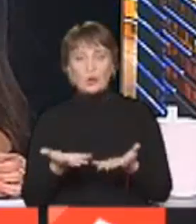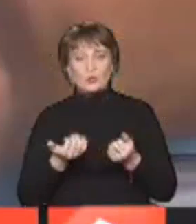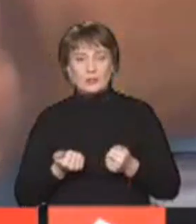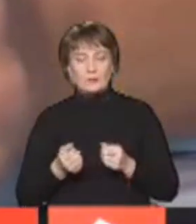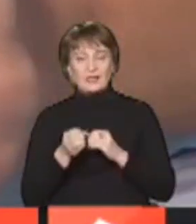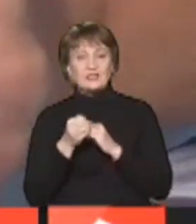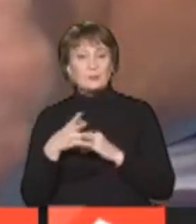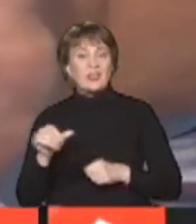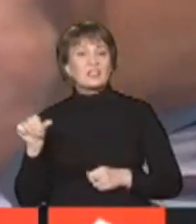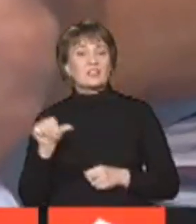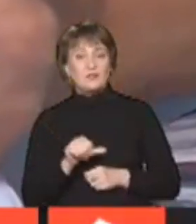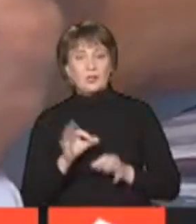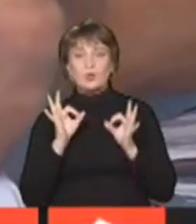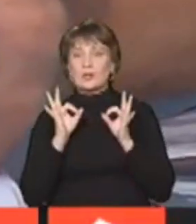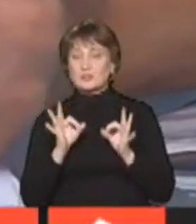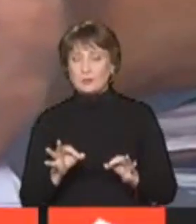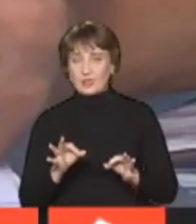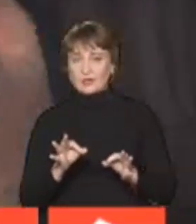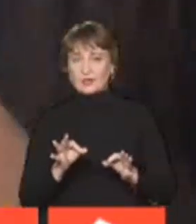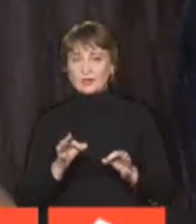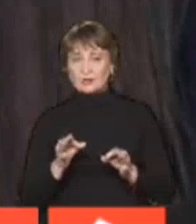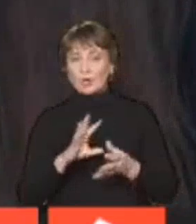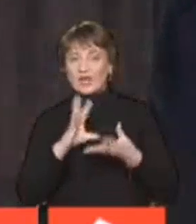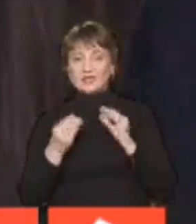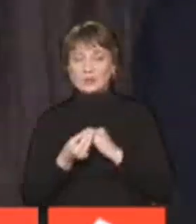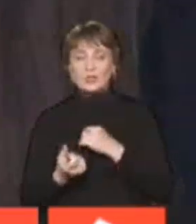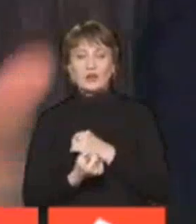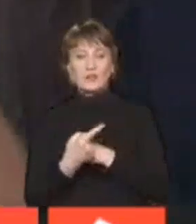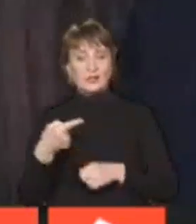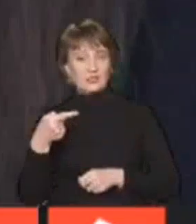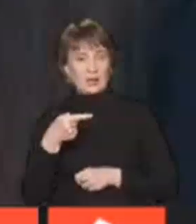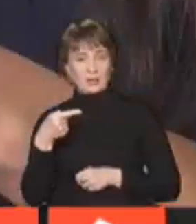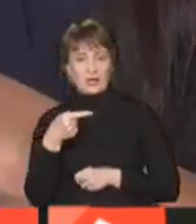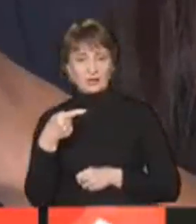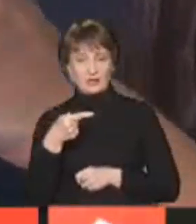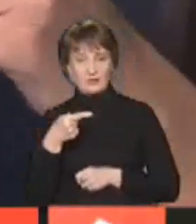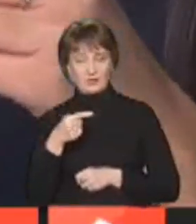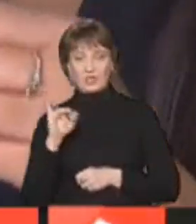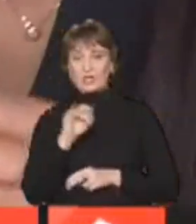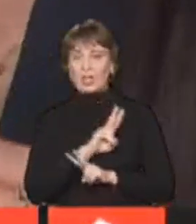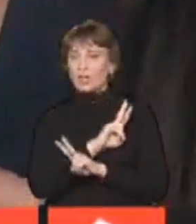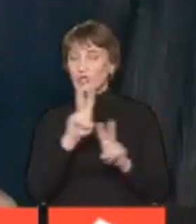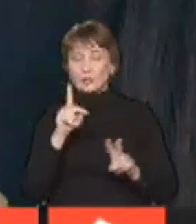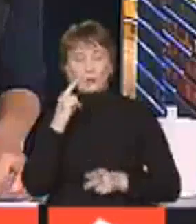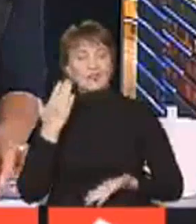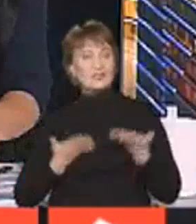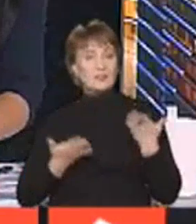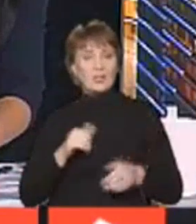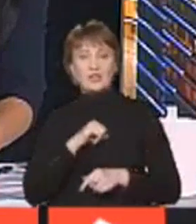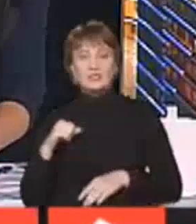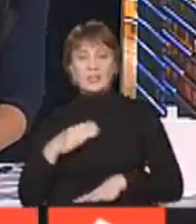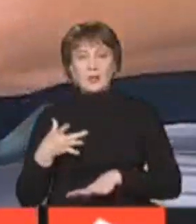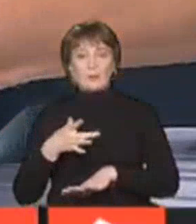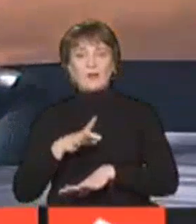15 хвилин. Насправді, слава Богу, що результат виявився негативним, ну і ніхто і не сумнівався, але сам факт, що